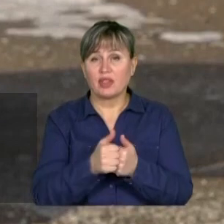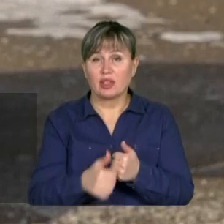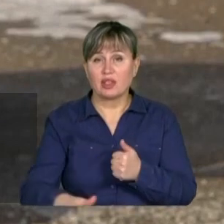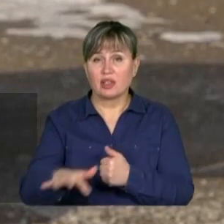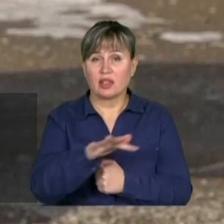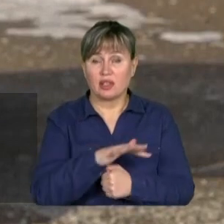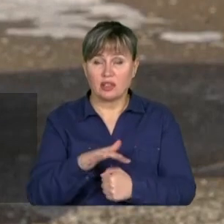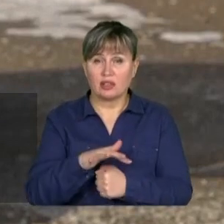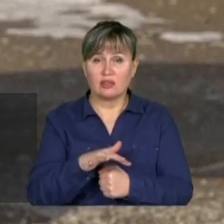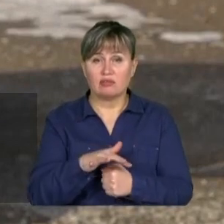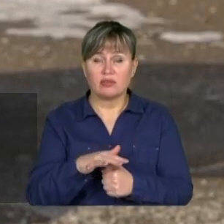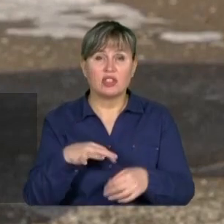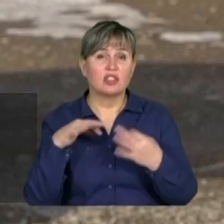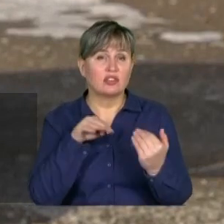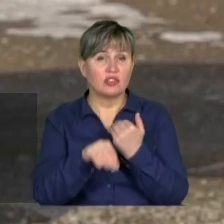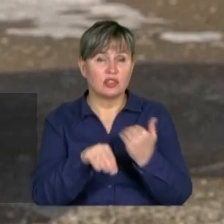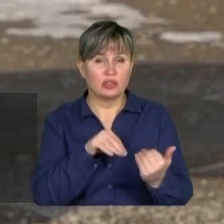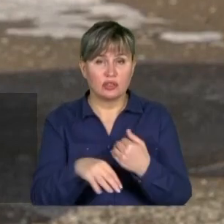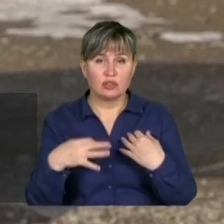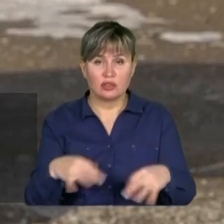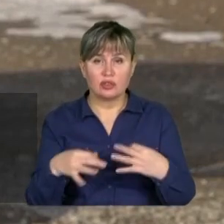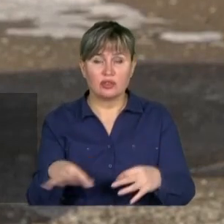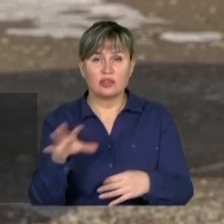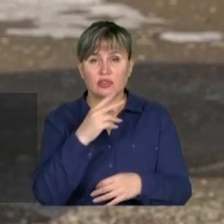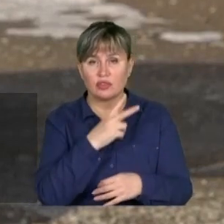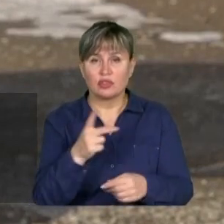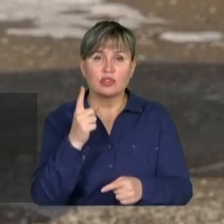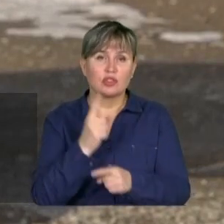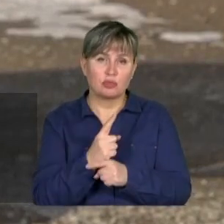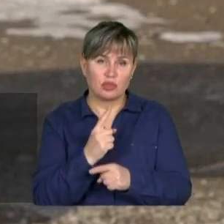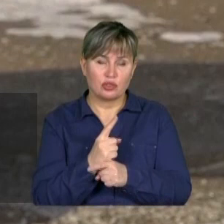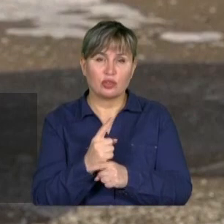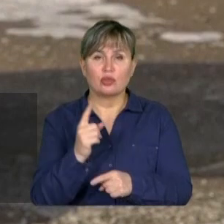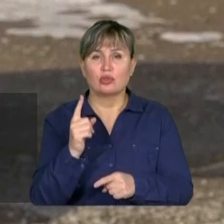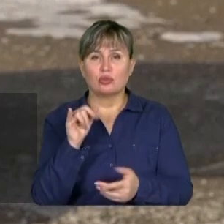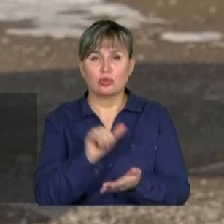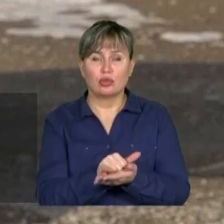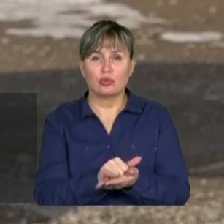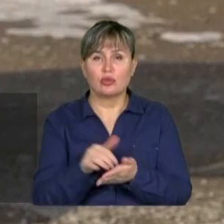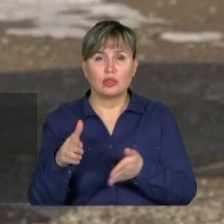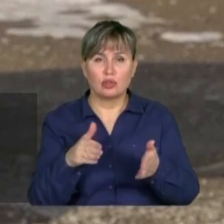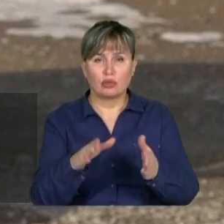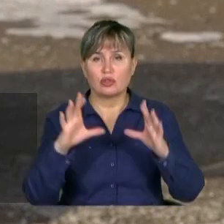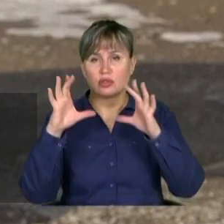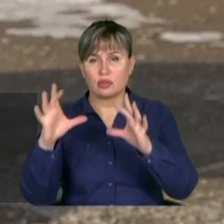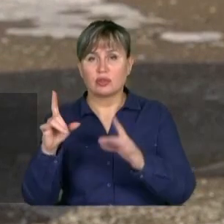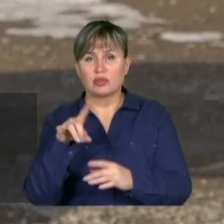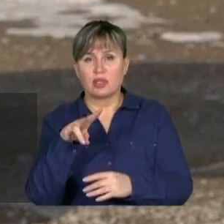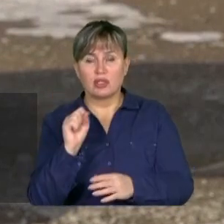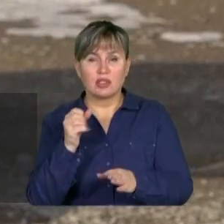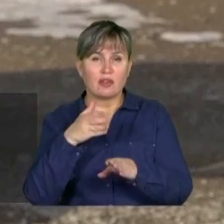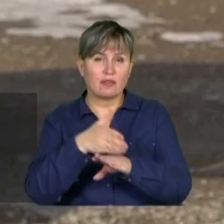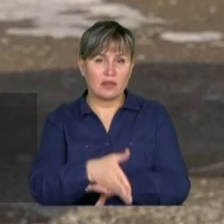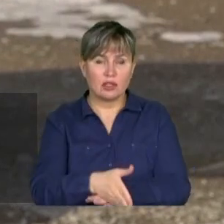Кызылту движение транспортных средств всех видов запрещается. Установлен дорожный знак «Въезд